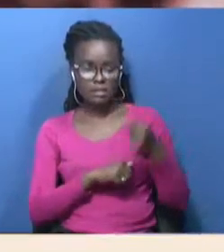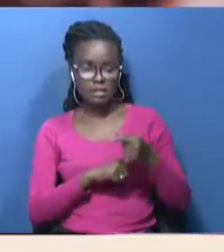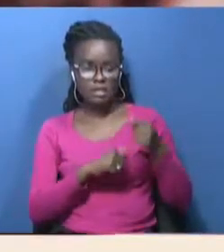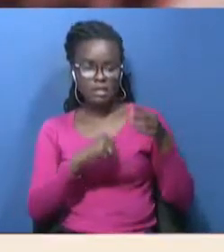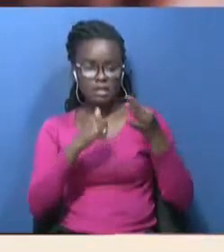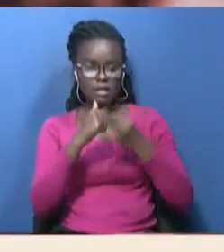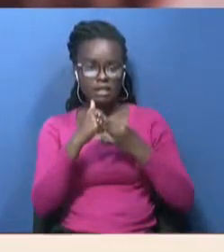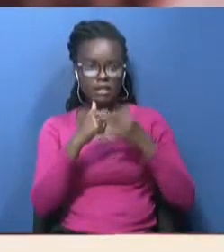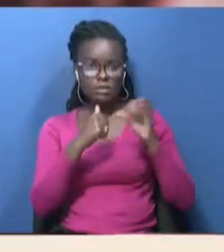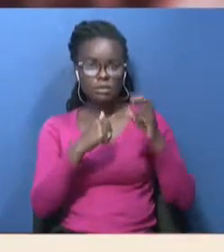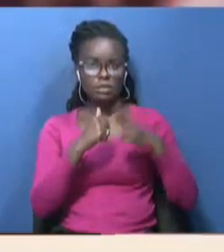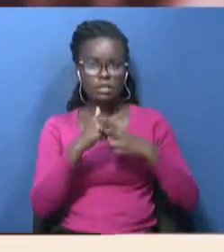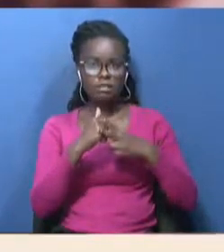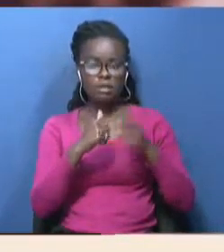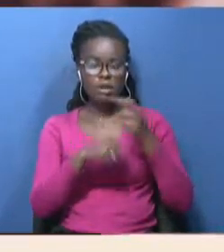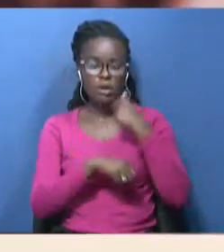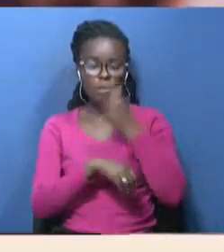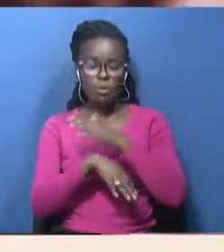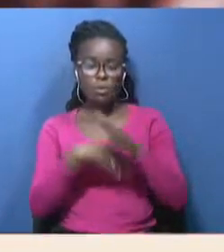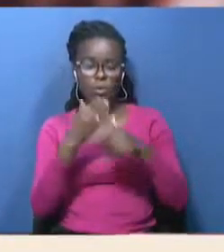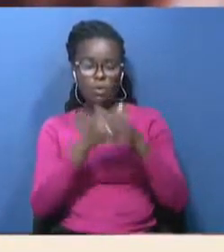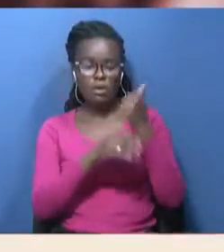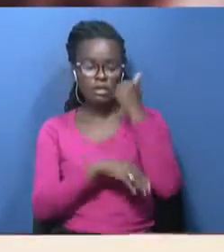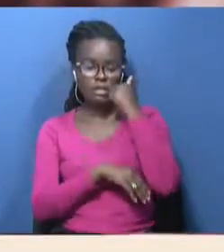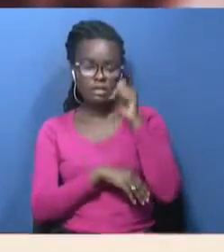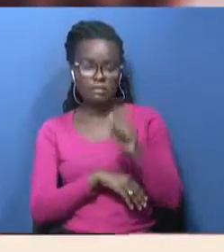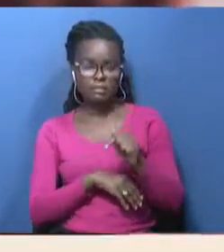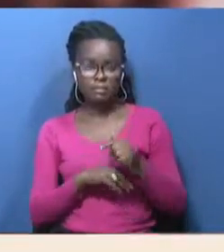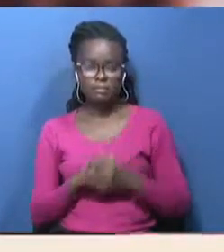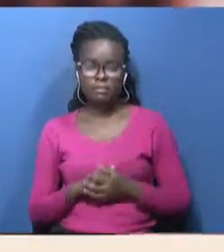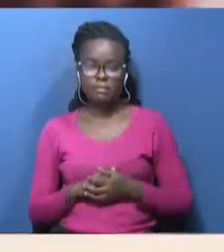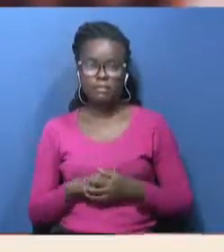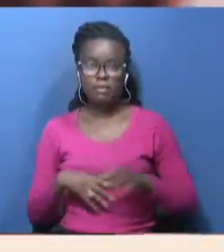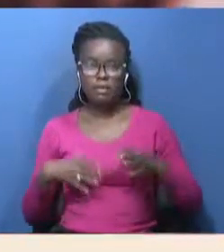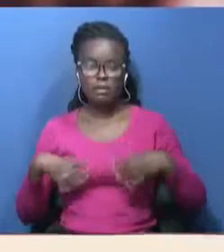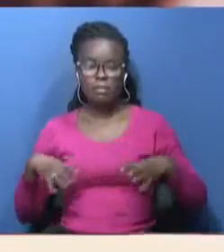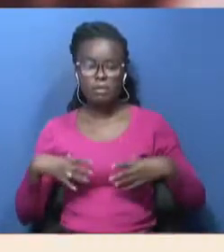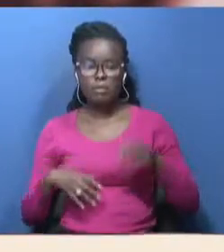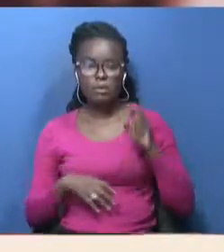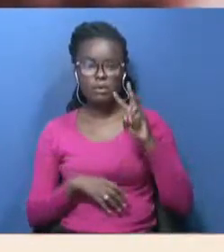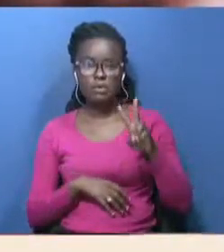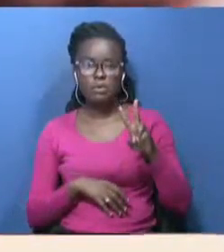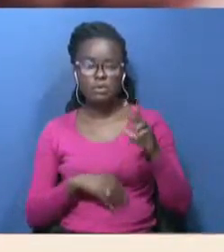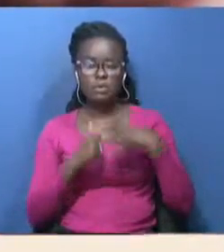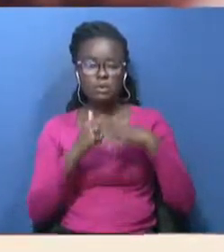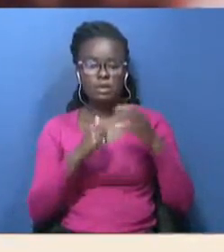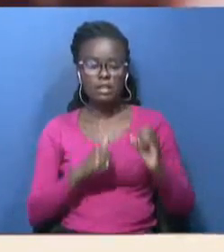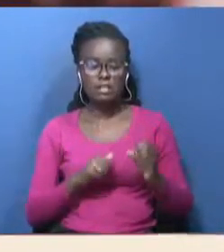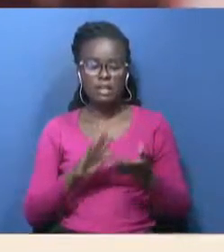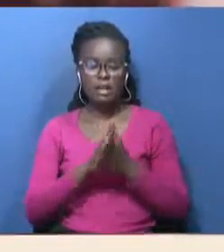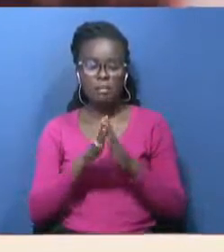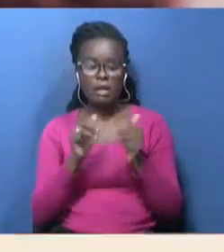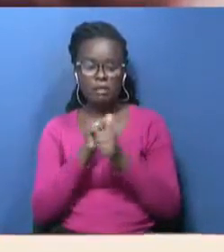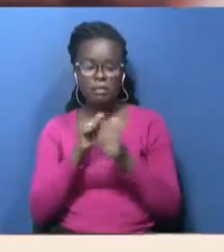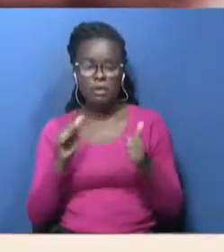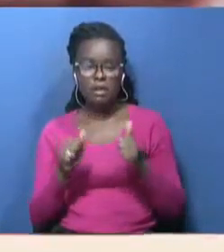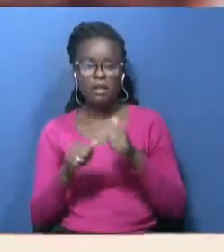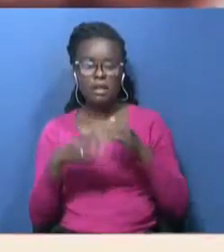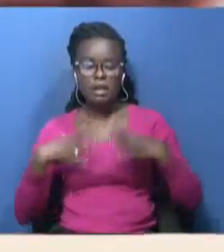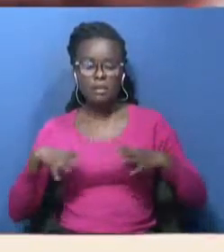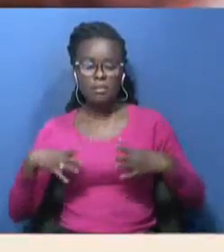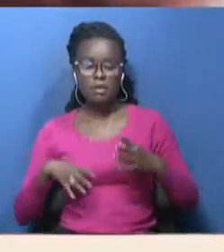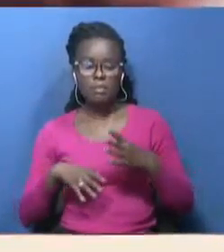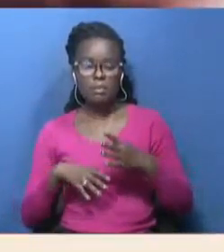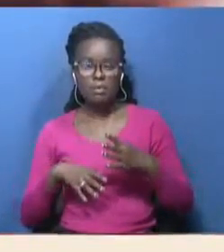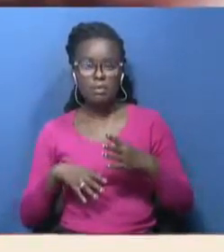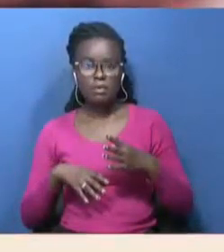193,807 aria othe marwarite murimu uyu andu 290 nio mahonete na bayaria